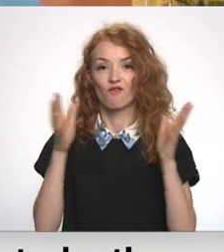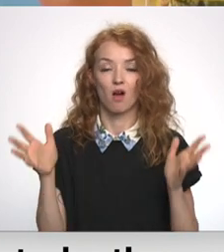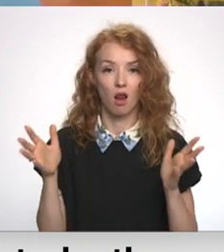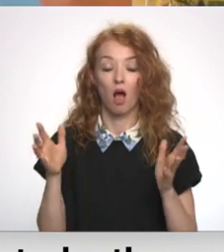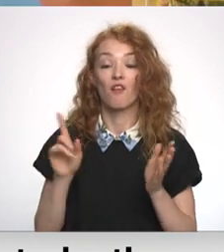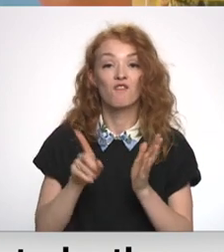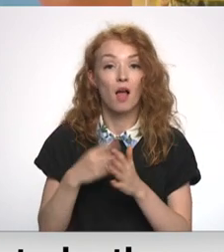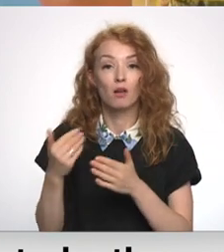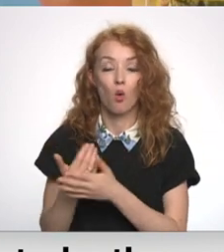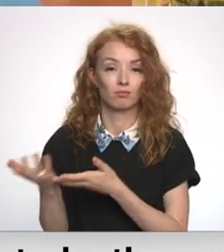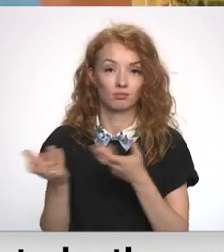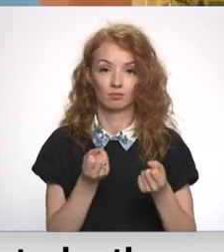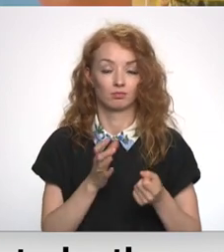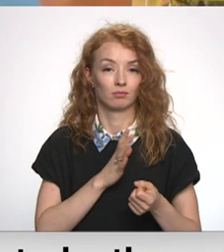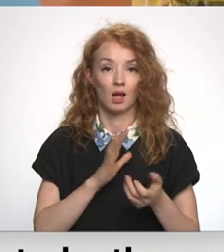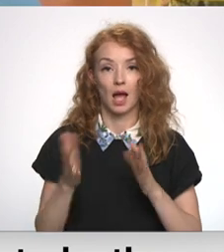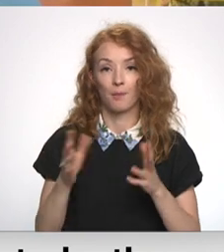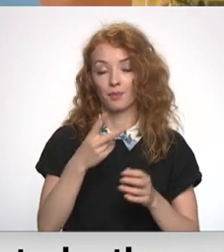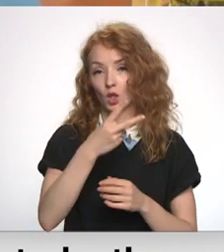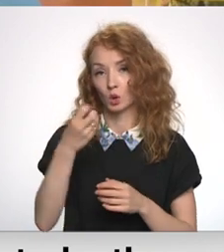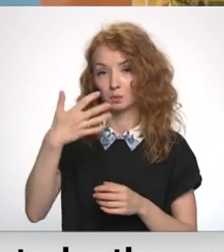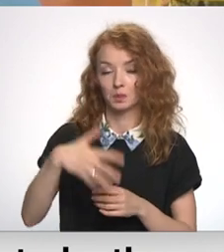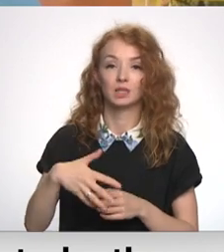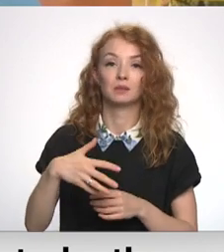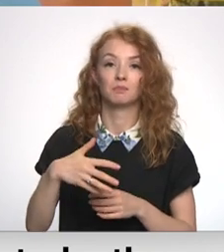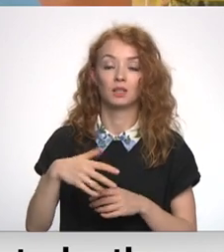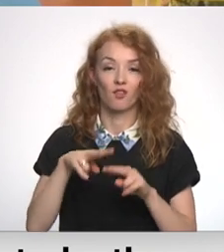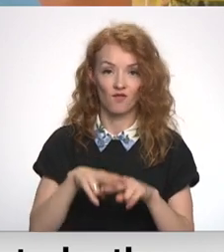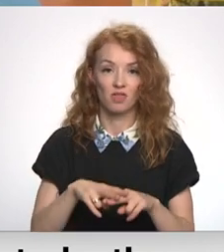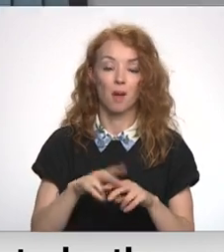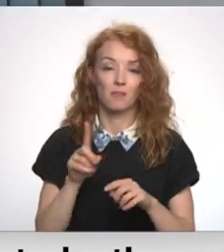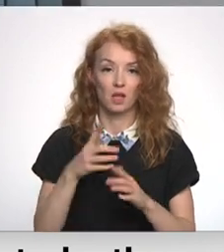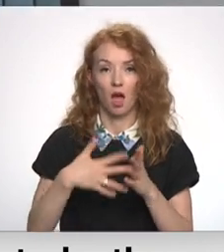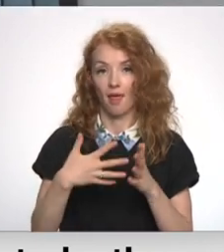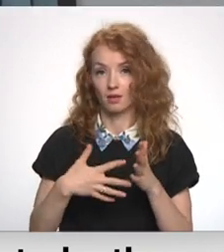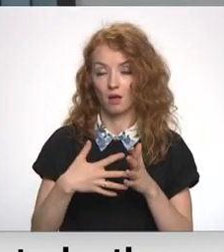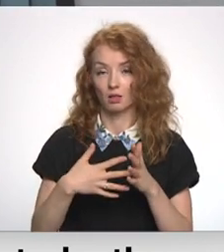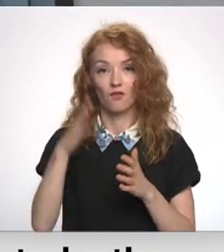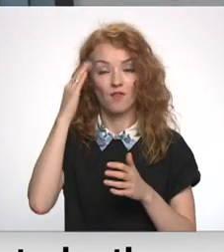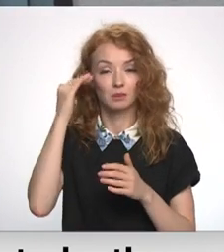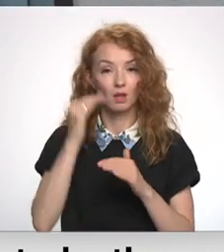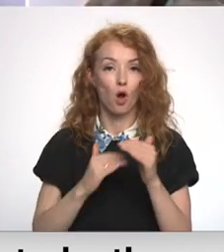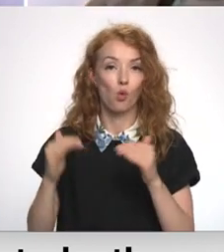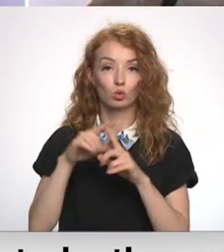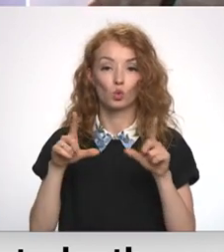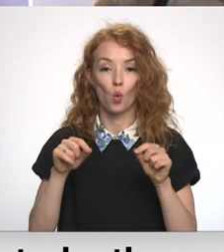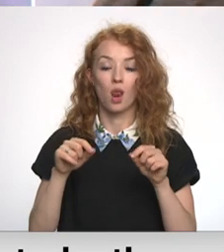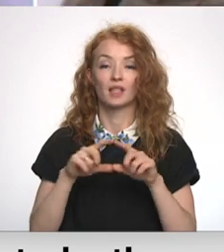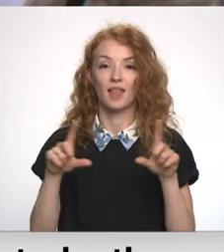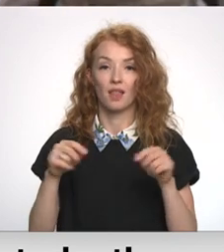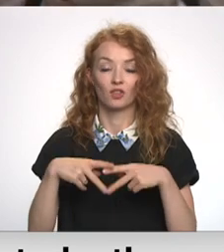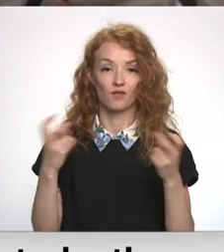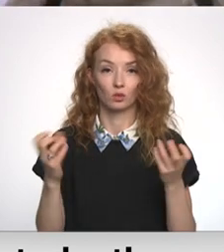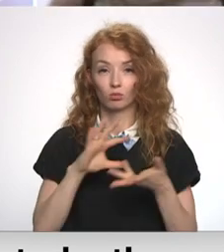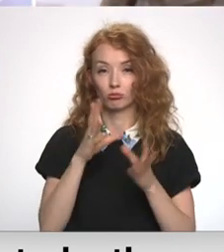noteikti nevarēs uzņemt, tā kā ap tiem 250 vietām ir jārēķinās. Ventspils augstskolas dienesta viesnīcā ir